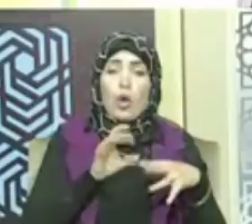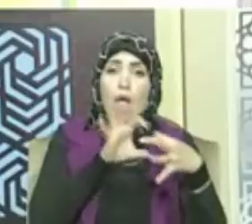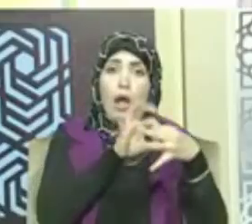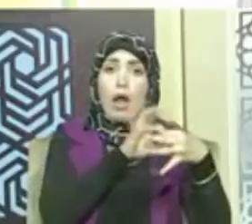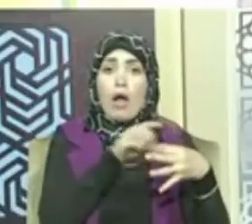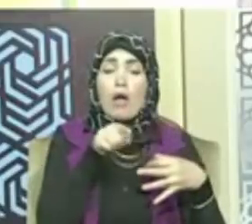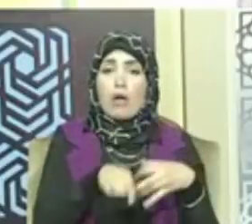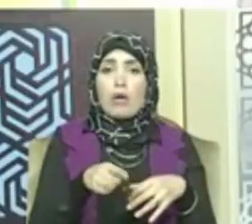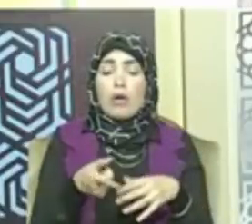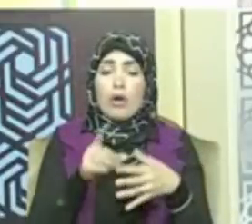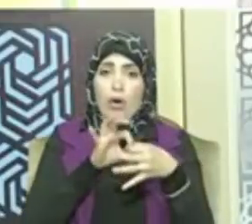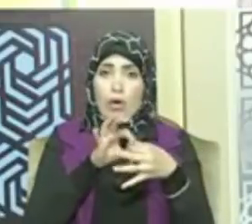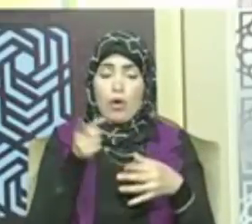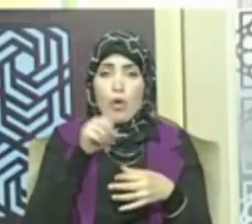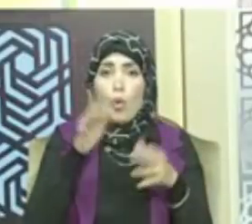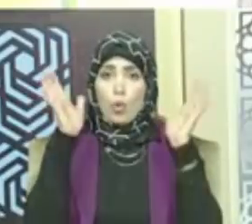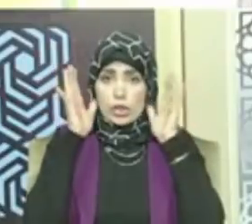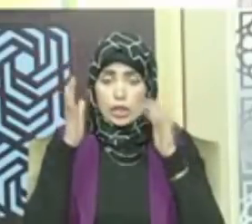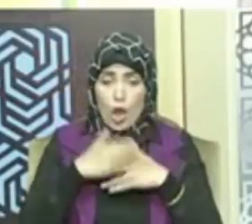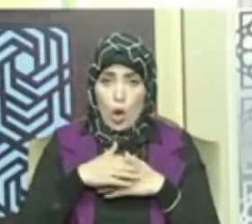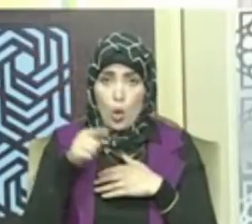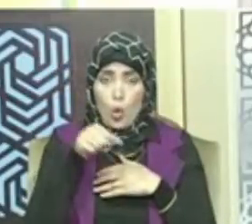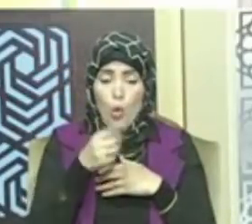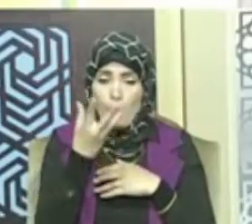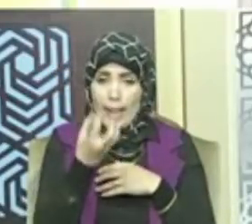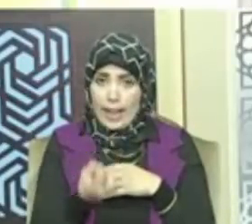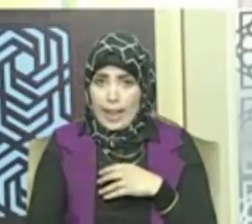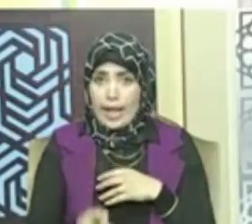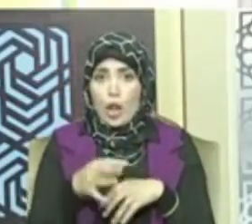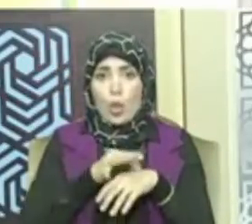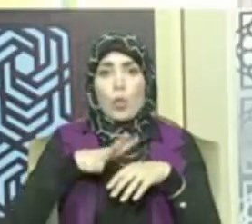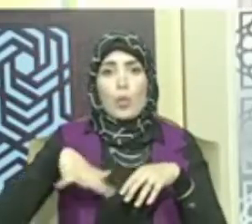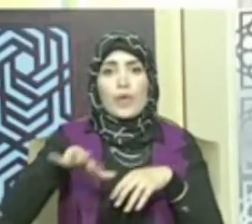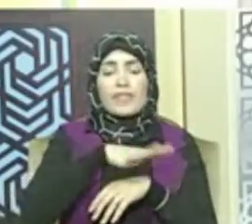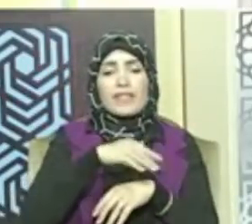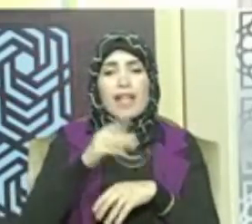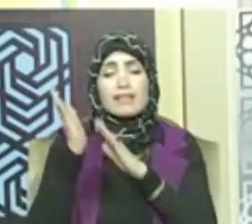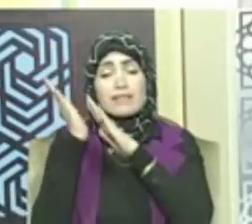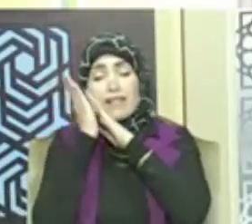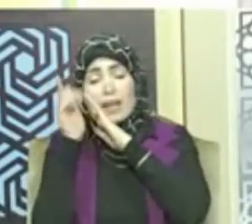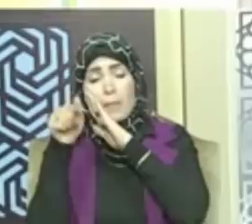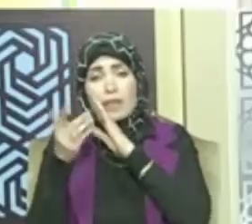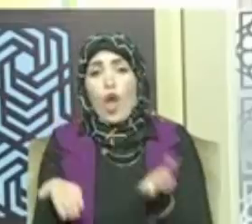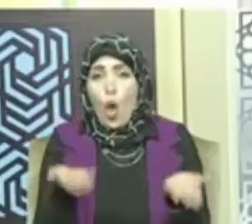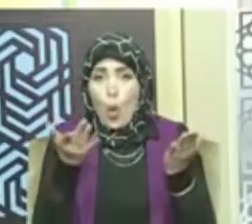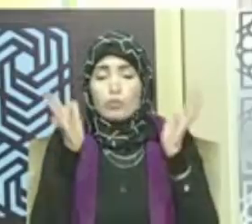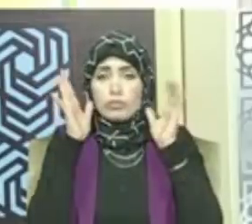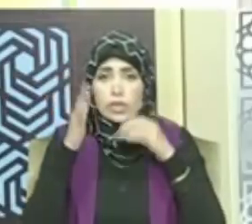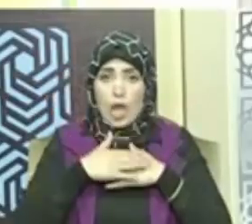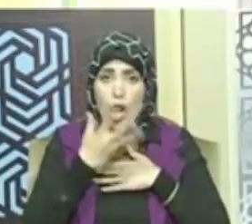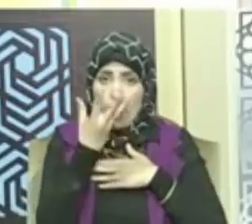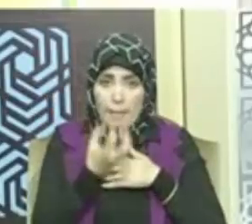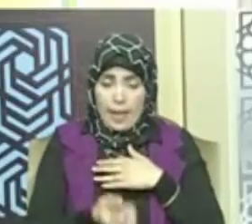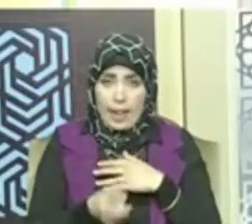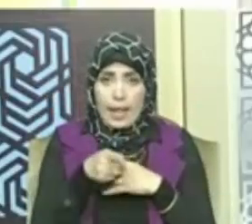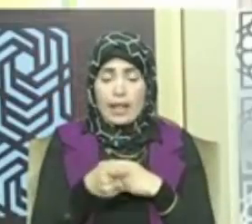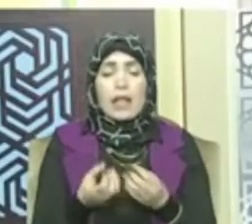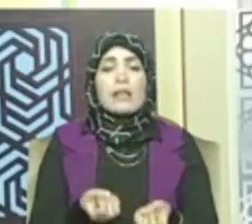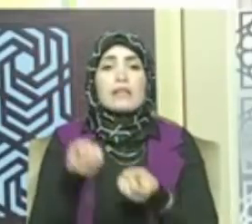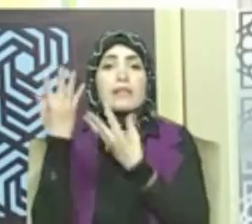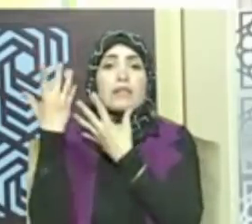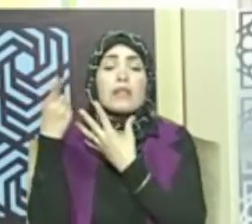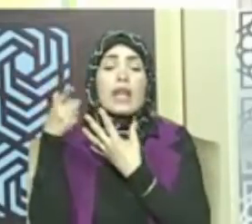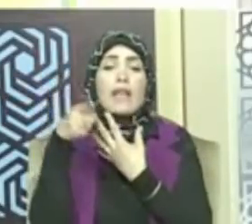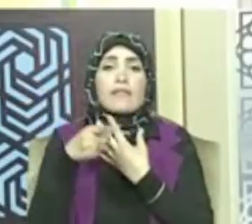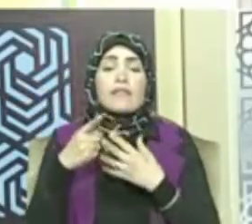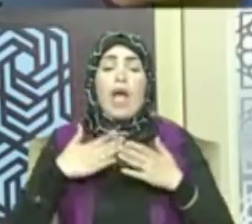بالليل والناس نيام تدخلوا الجنة بسلام، فإن هذه الأمور الأربعة